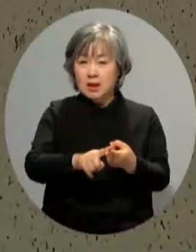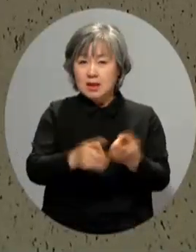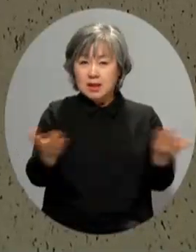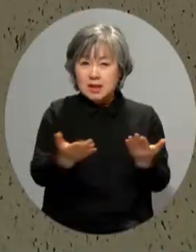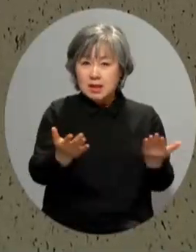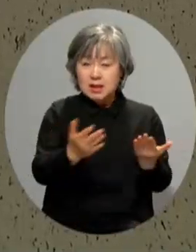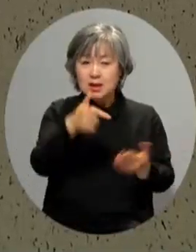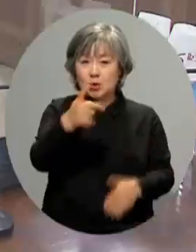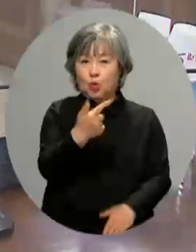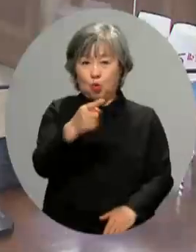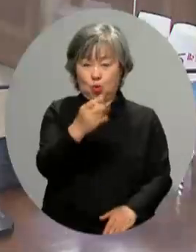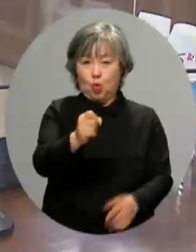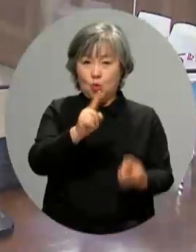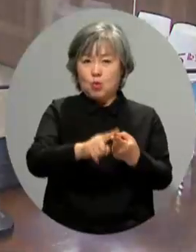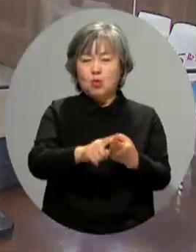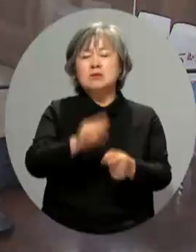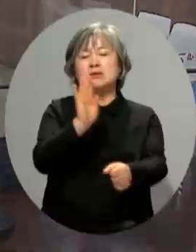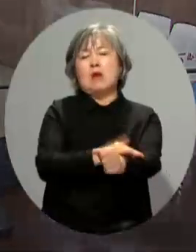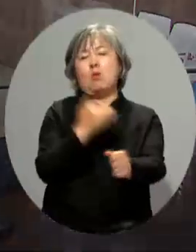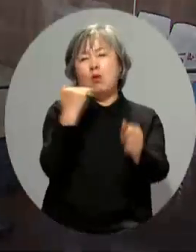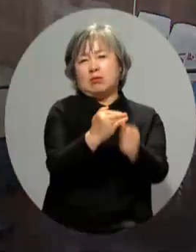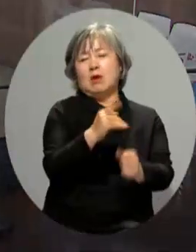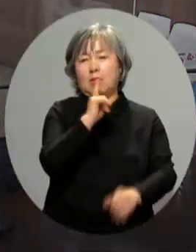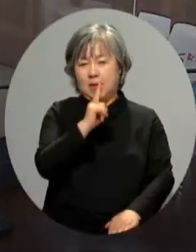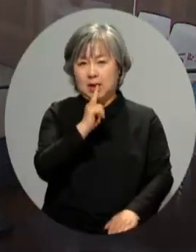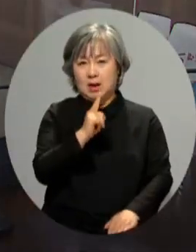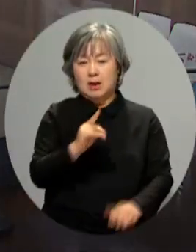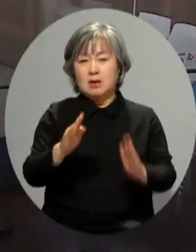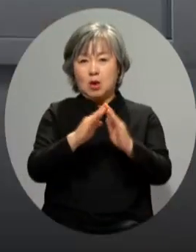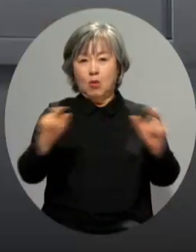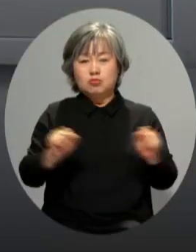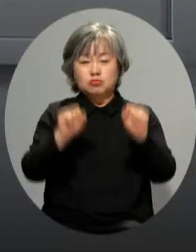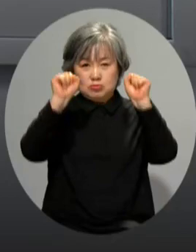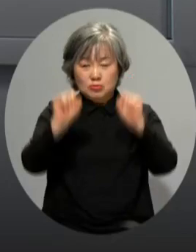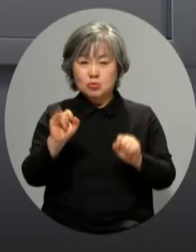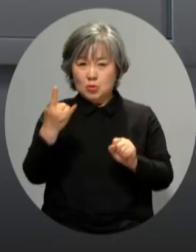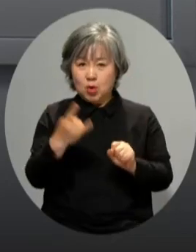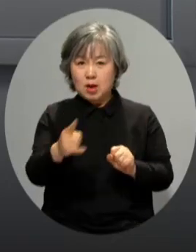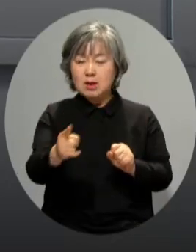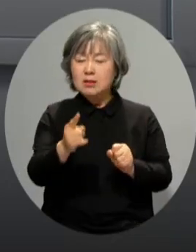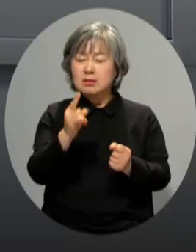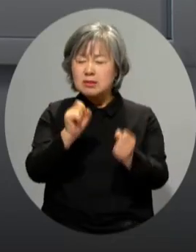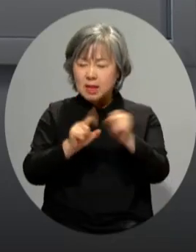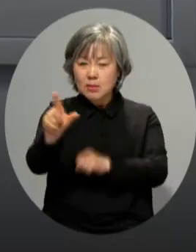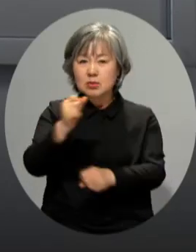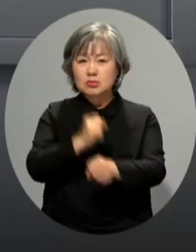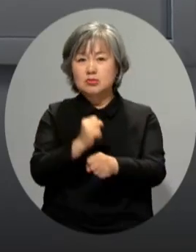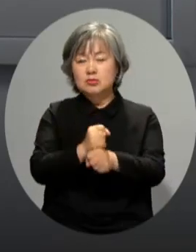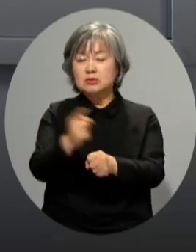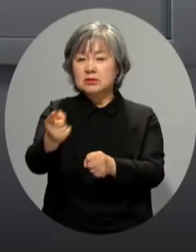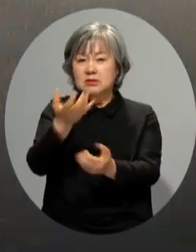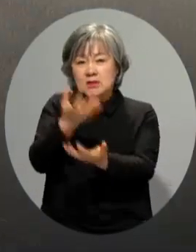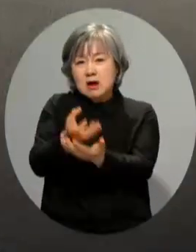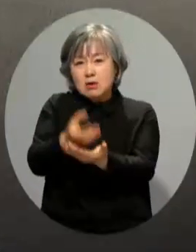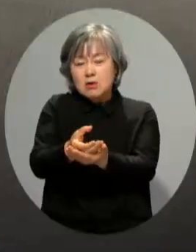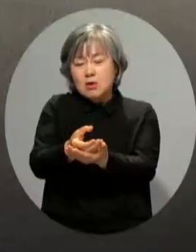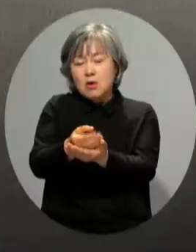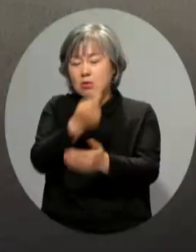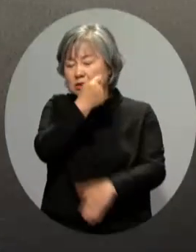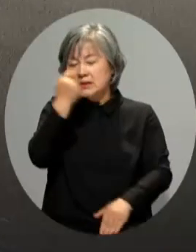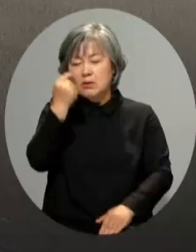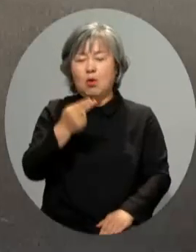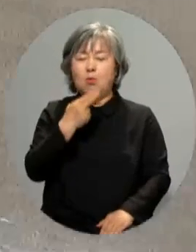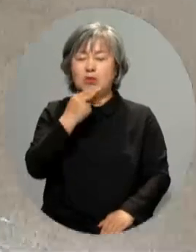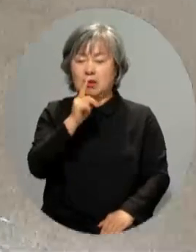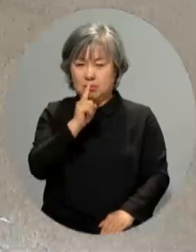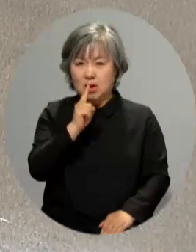노동당국의 판단, 또 부당해고였습니다. 전북체육회가 문제 삼은 비위 대부분은 객관적 자료로 입증되지 않는다는